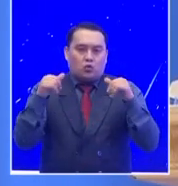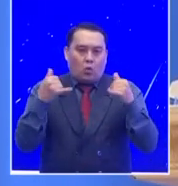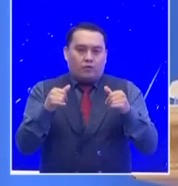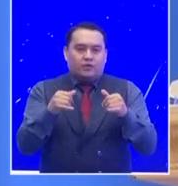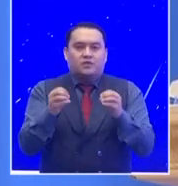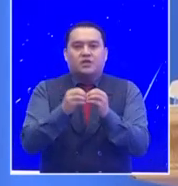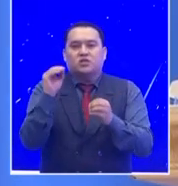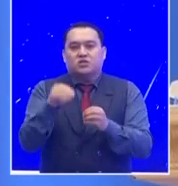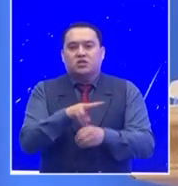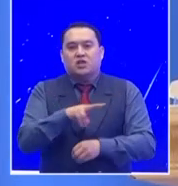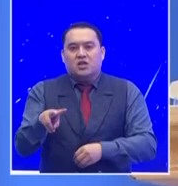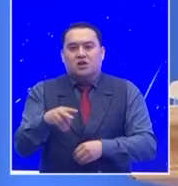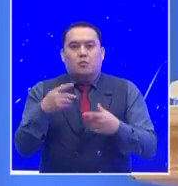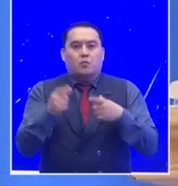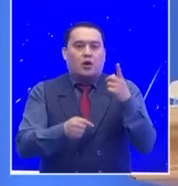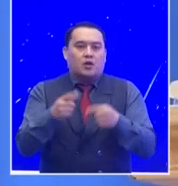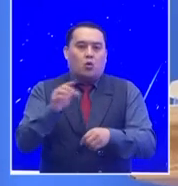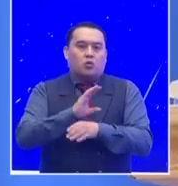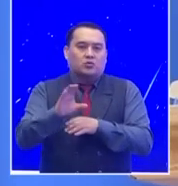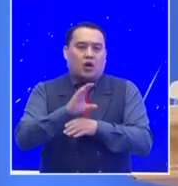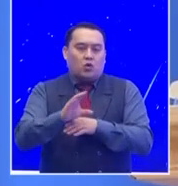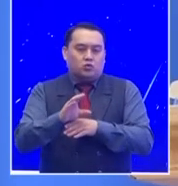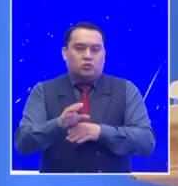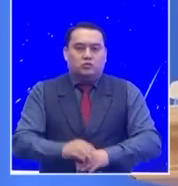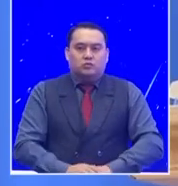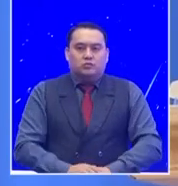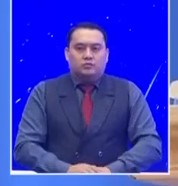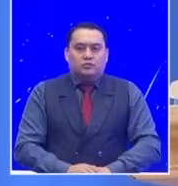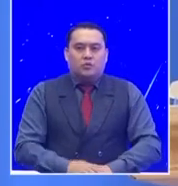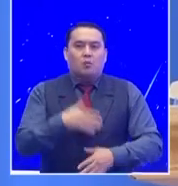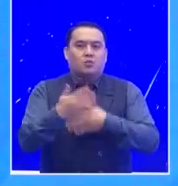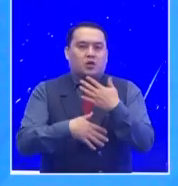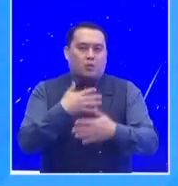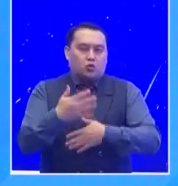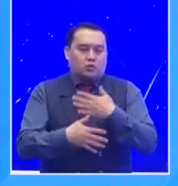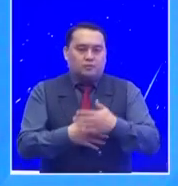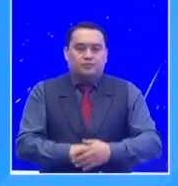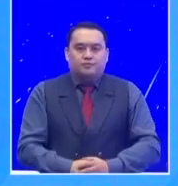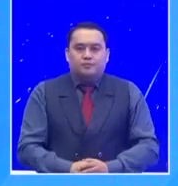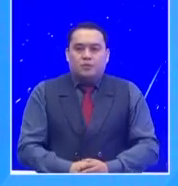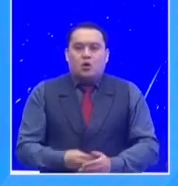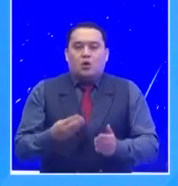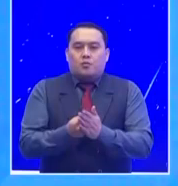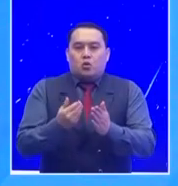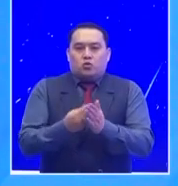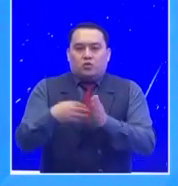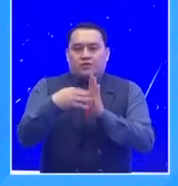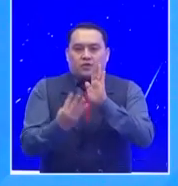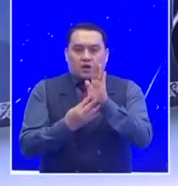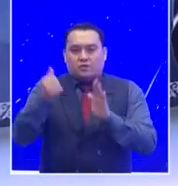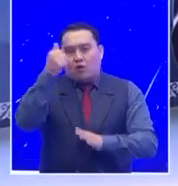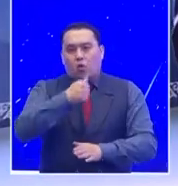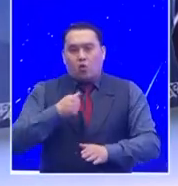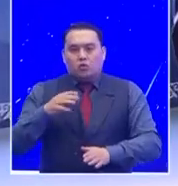Ежедневно 10 тысяч литров молока сдают талдыкурганскому заводу «Джиосистут» для переработки. Так, бюджет 2019